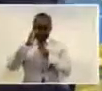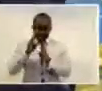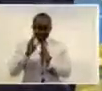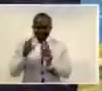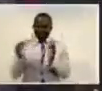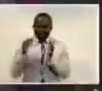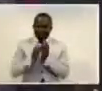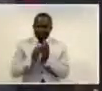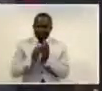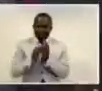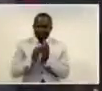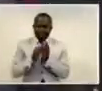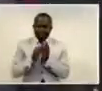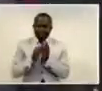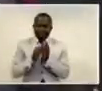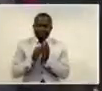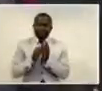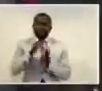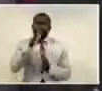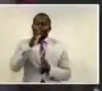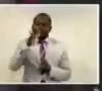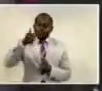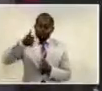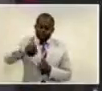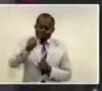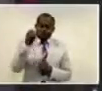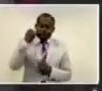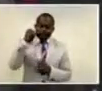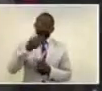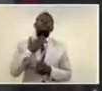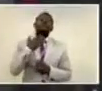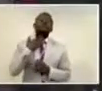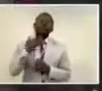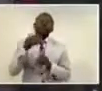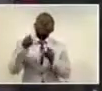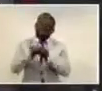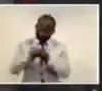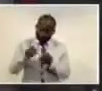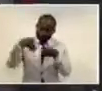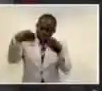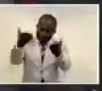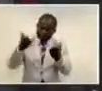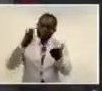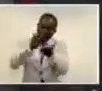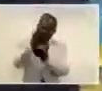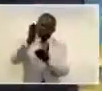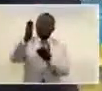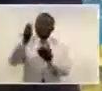Ndetse na nyina wabo niba ushaka ubwene igihugu nayo mu bumuhe kandi.